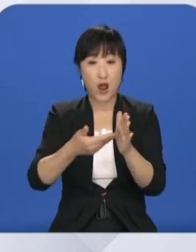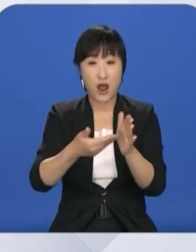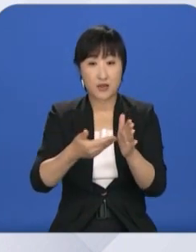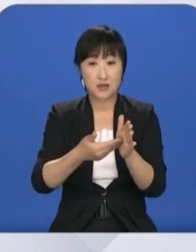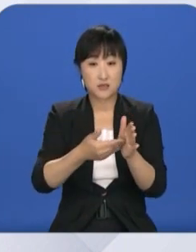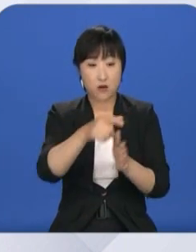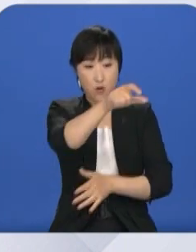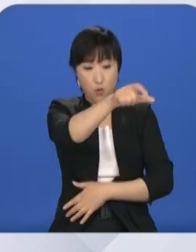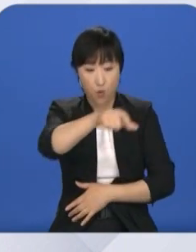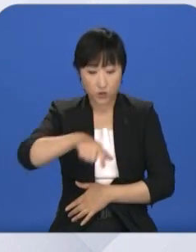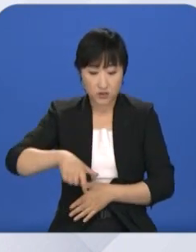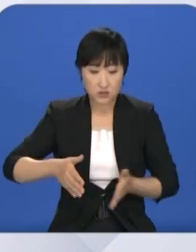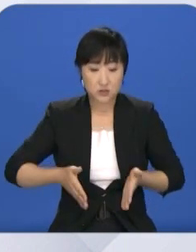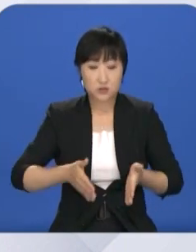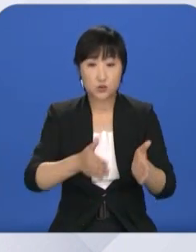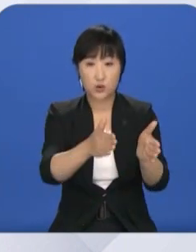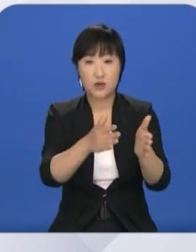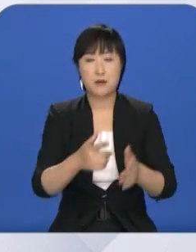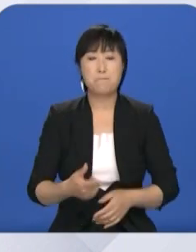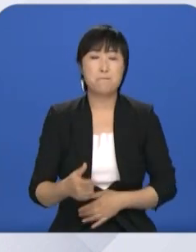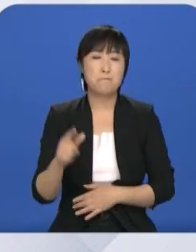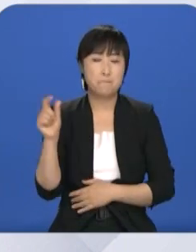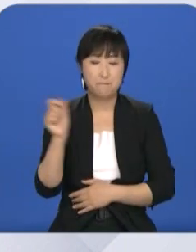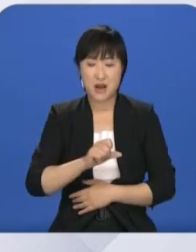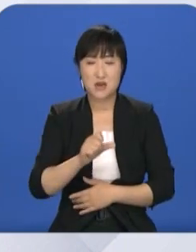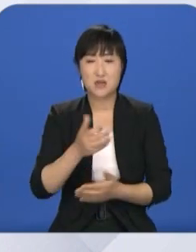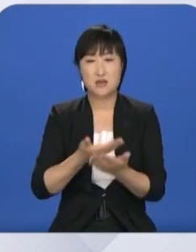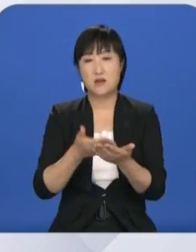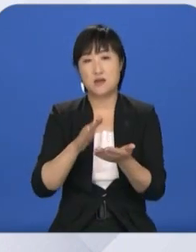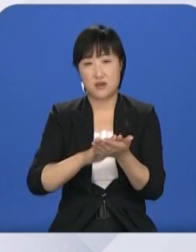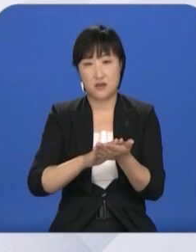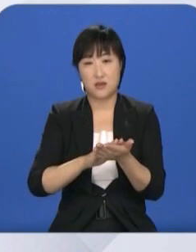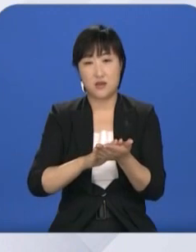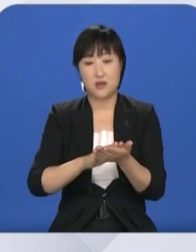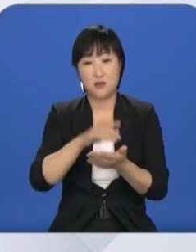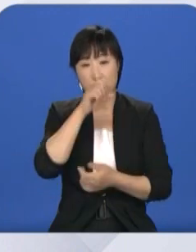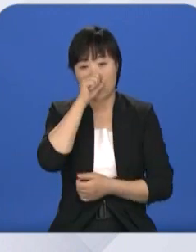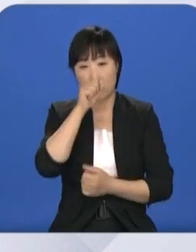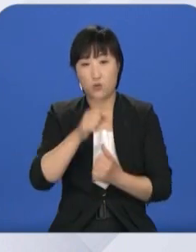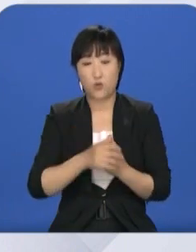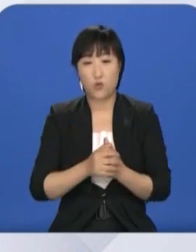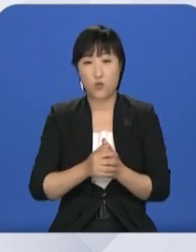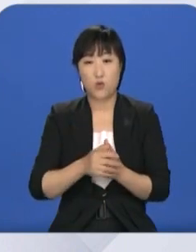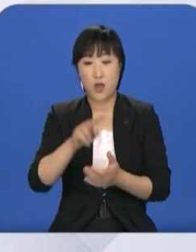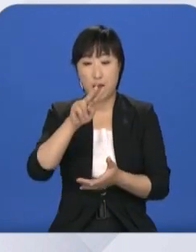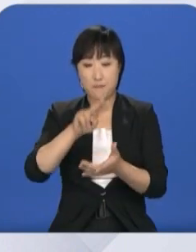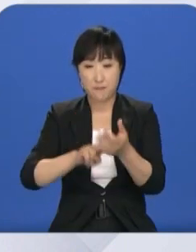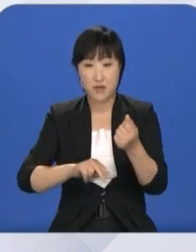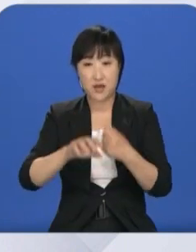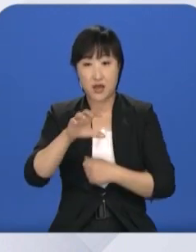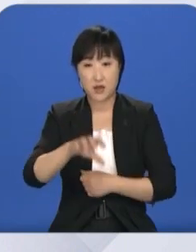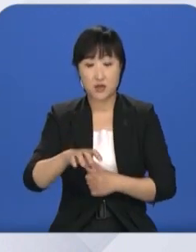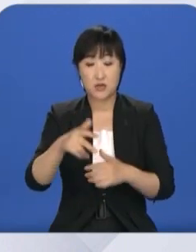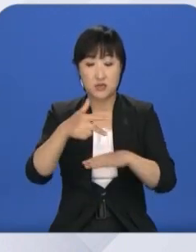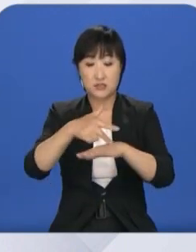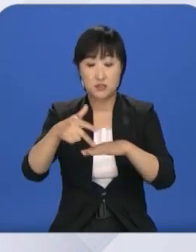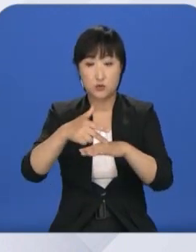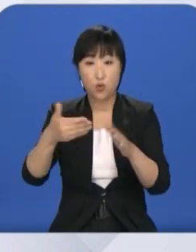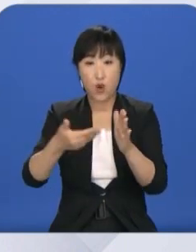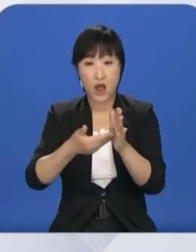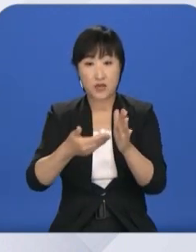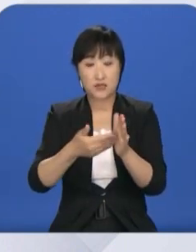진도항에서 진도읍까지 오는 도로를 정말 빨리 정비를 했으면 좋겠고요. 또 입환장도 하고 또